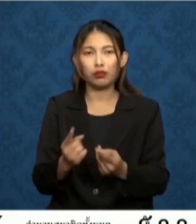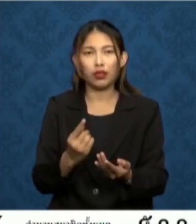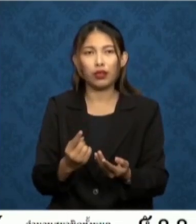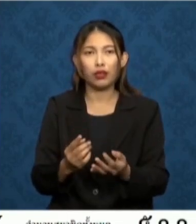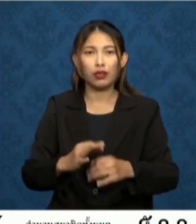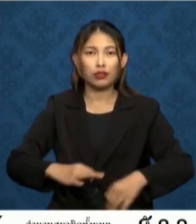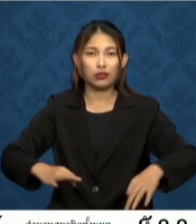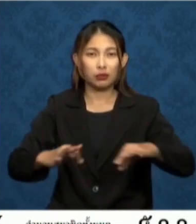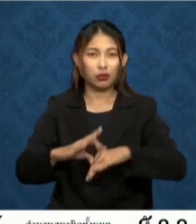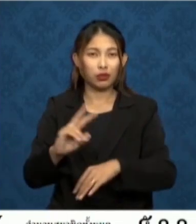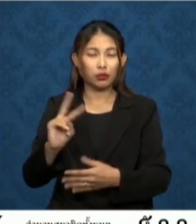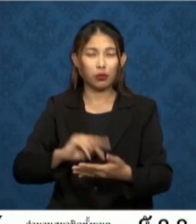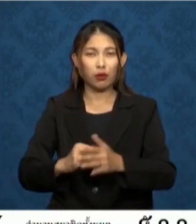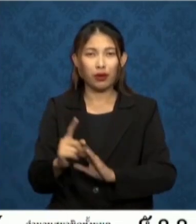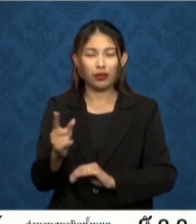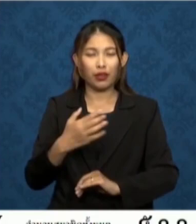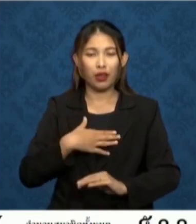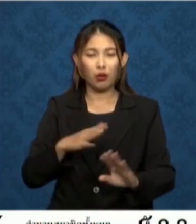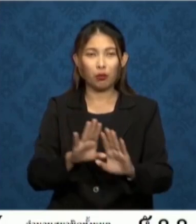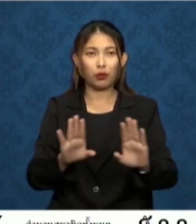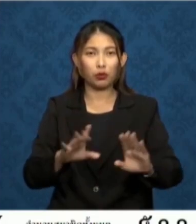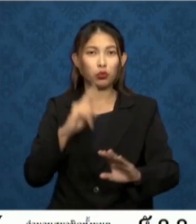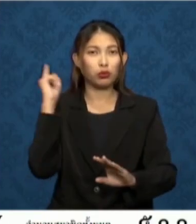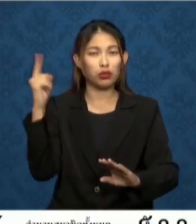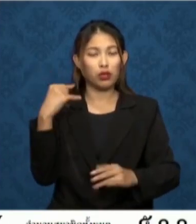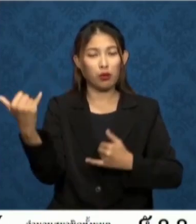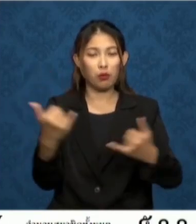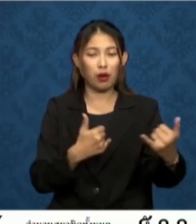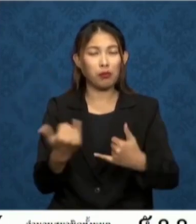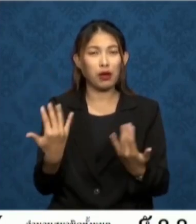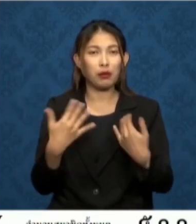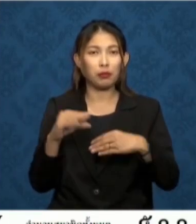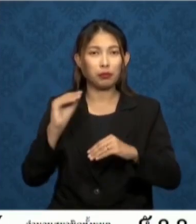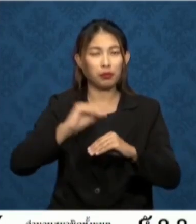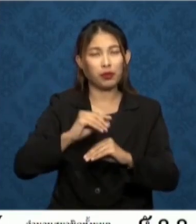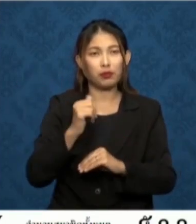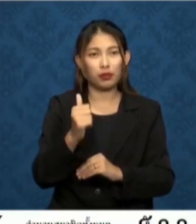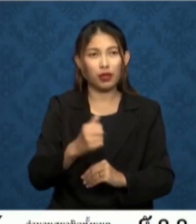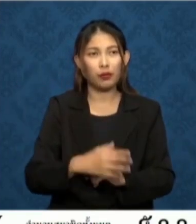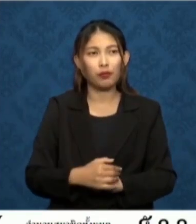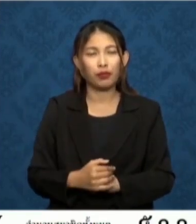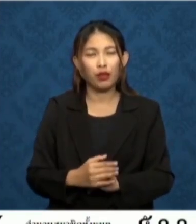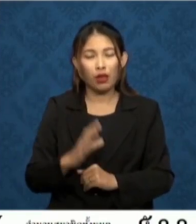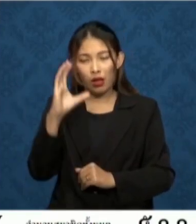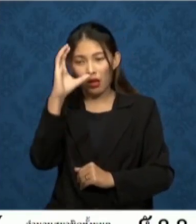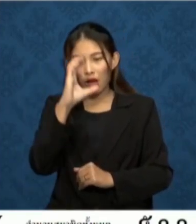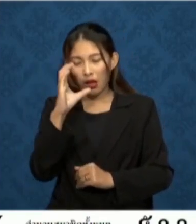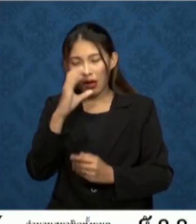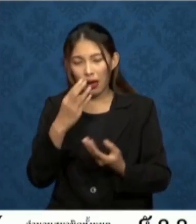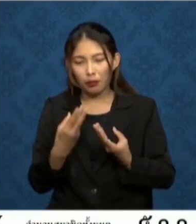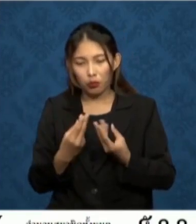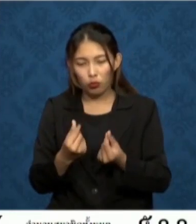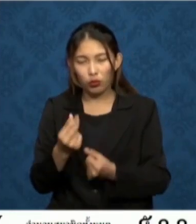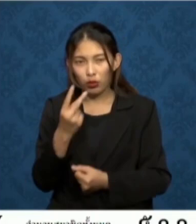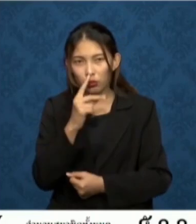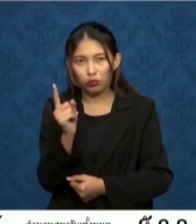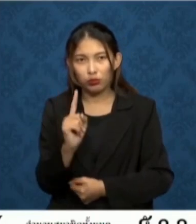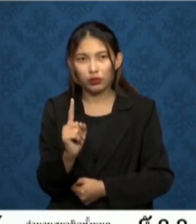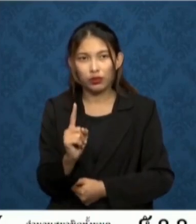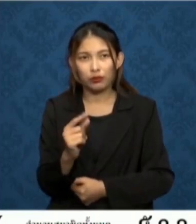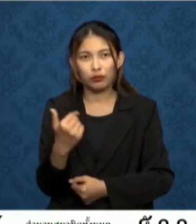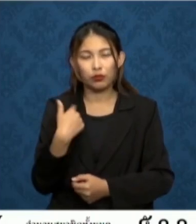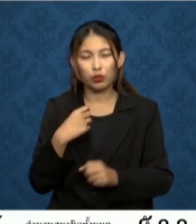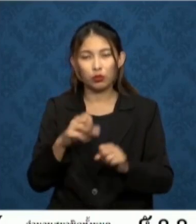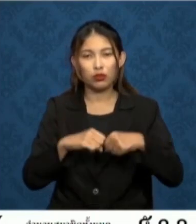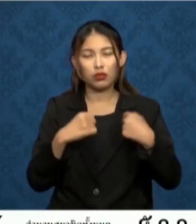มันเท่ากับว่าเราจะเปิดประตูต้อนรับนักท่องเที่ยวกลุ่มนี้ครับผมค้นหาข้อมูลเร็วๆครับท่านประธานครับจากสมาคม